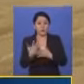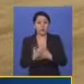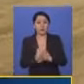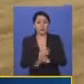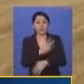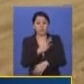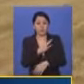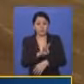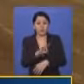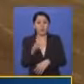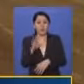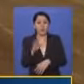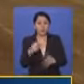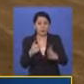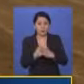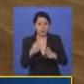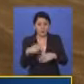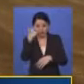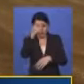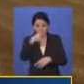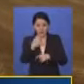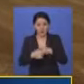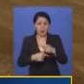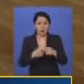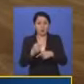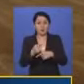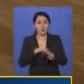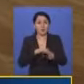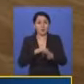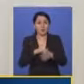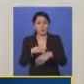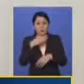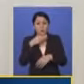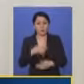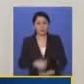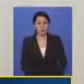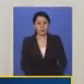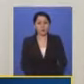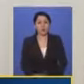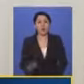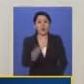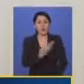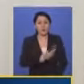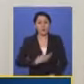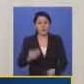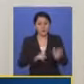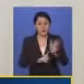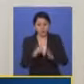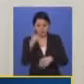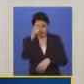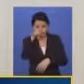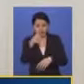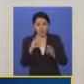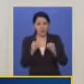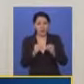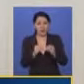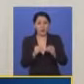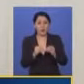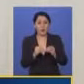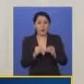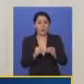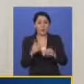пайдаға кенелді. Десе де жыл соңына дейін және келер жылы атқарылатын шаруа ауқымды. Біз жылдың басында 10 ферманың құрылысы